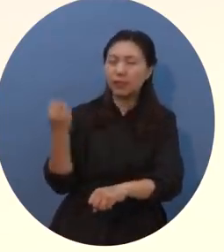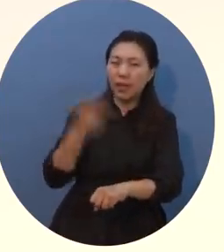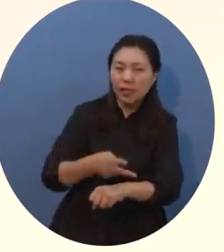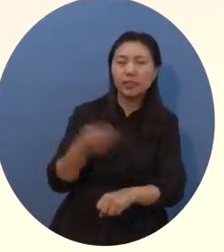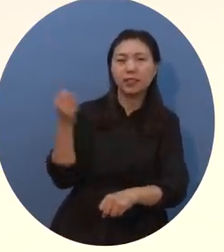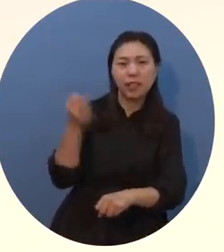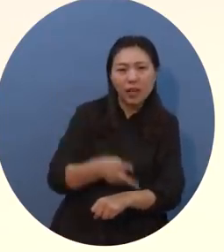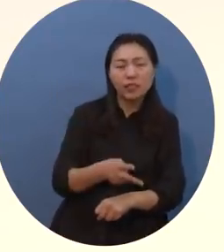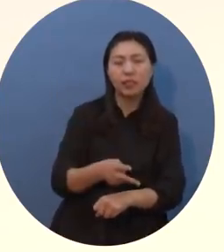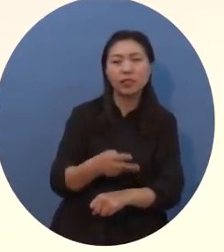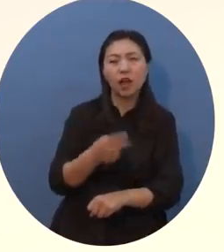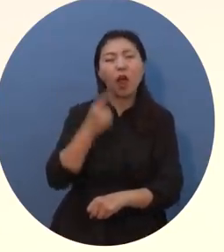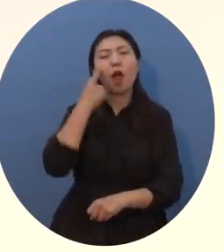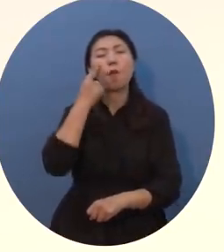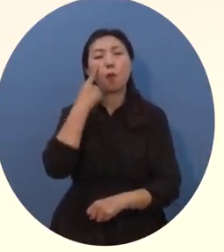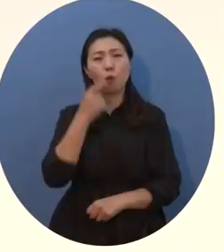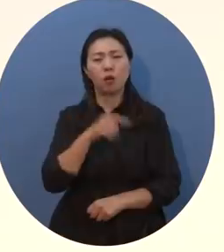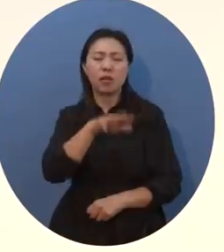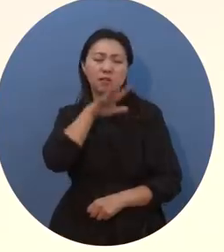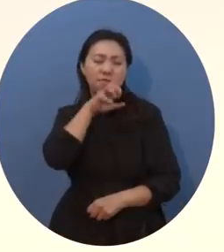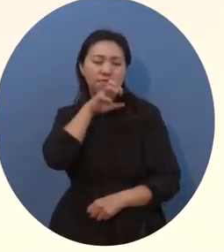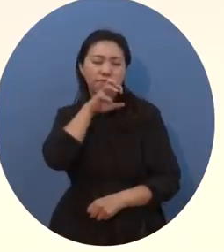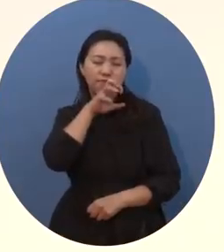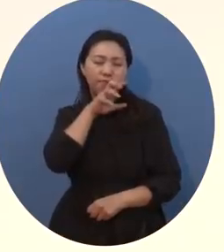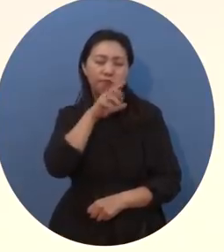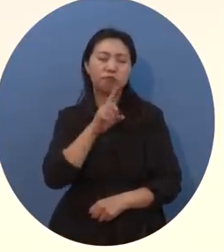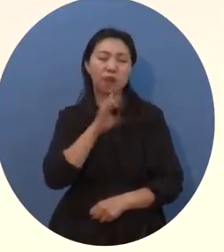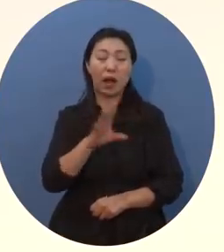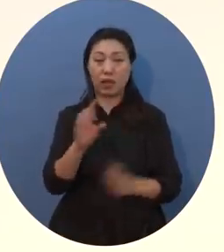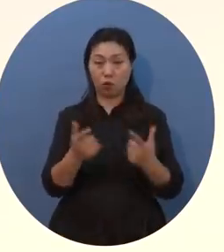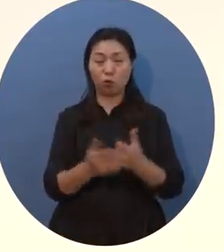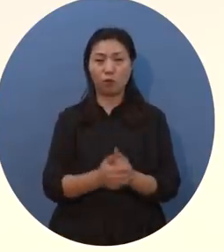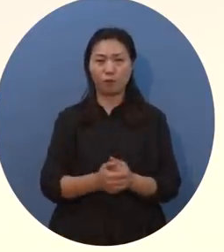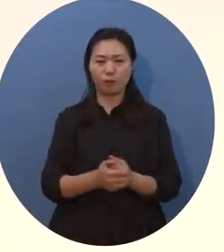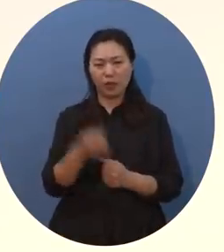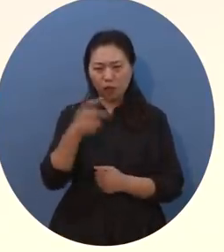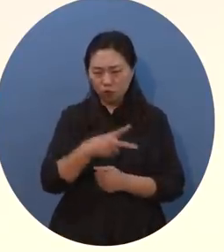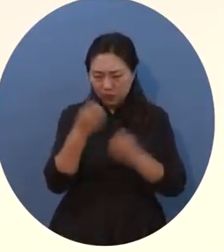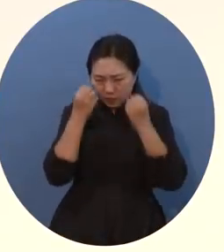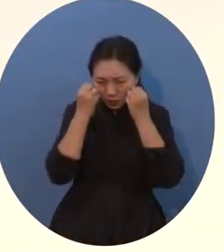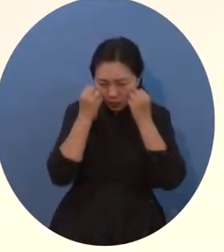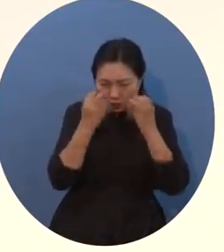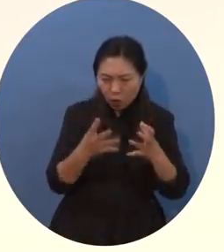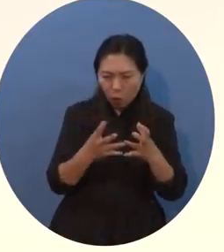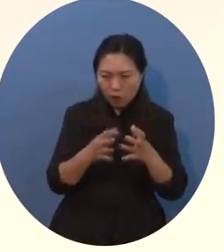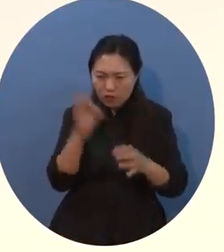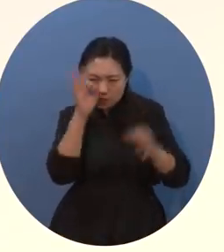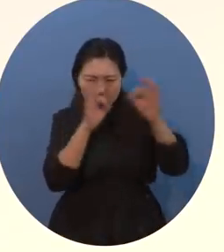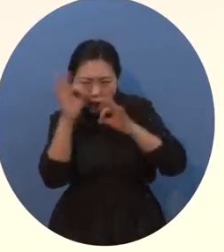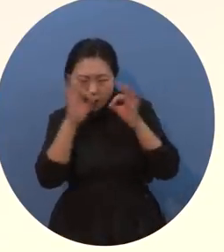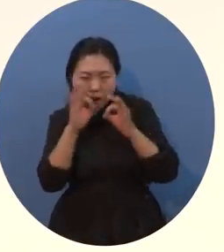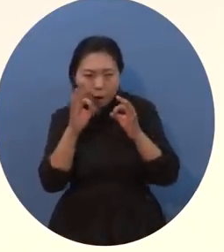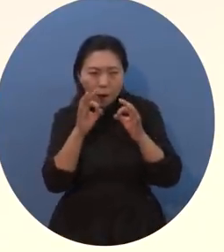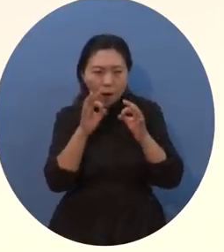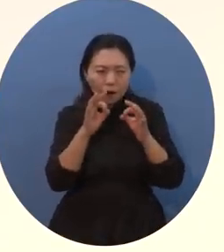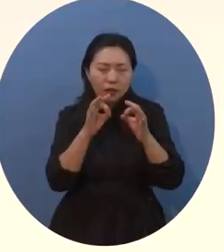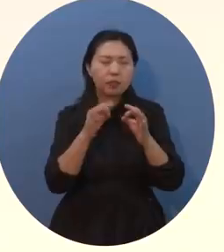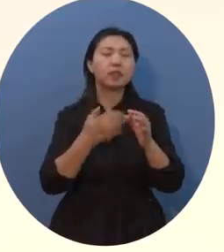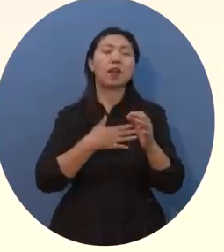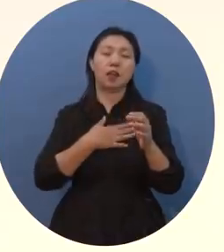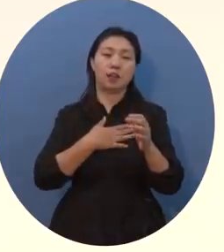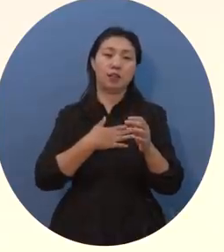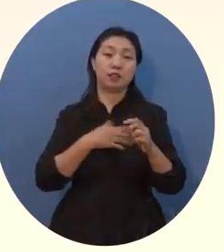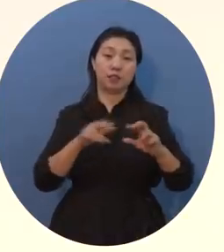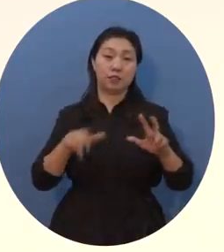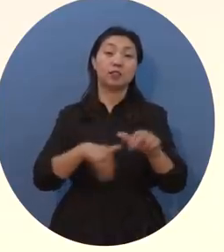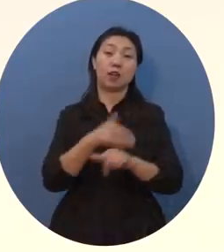하고 잘못되면 다시 하고 불평불만을 하는 게 아니라 자꾸 새로운 것을 찾아보는 자세가 되지